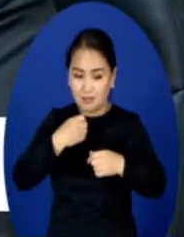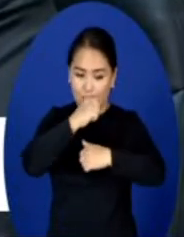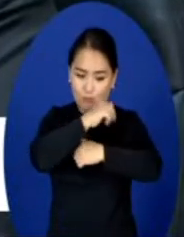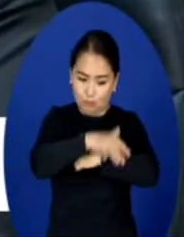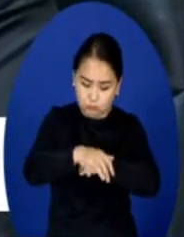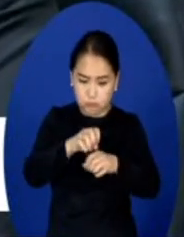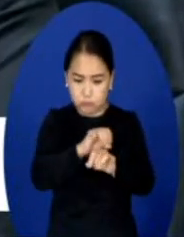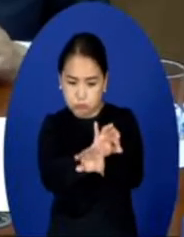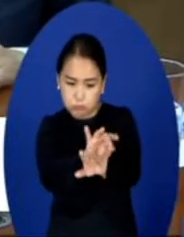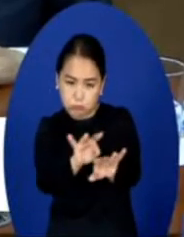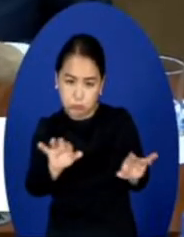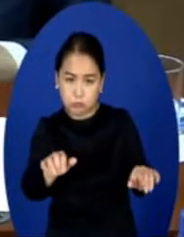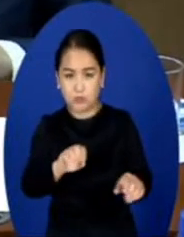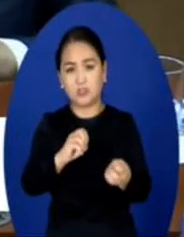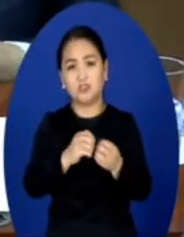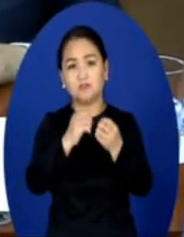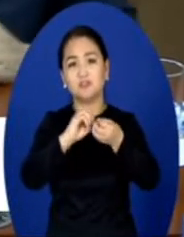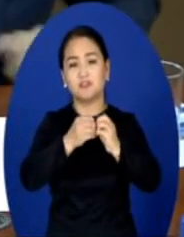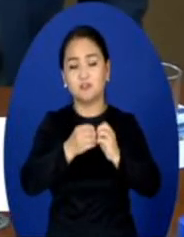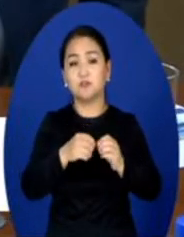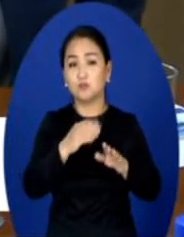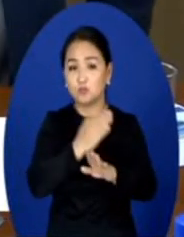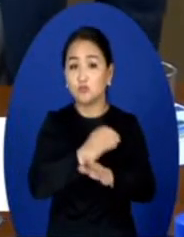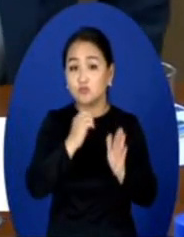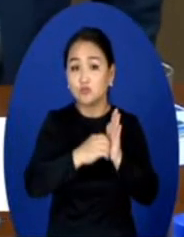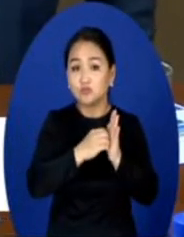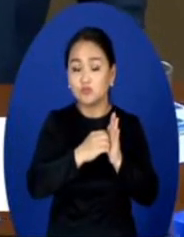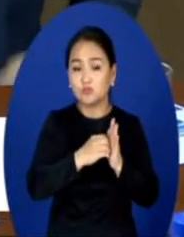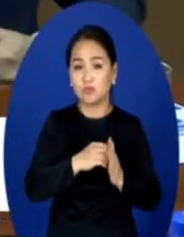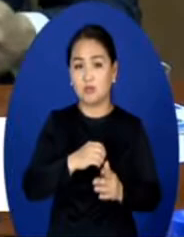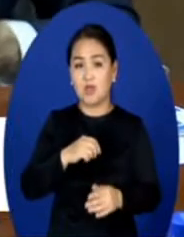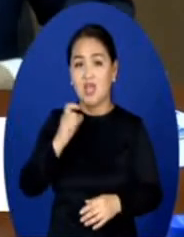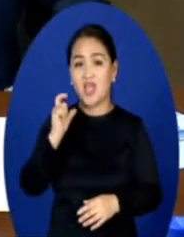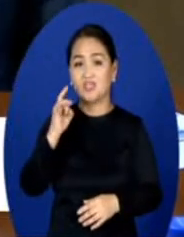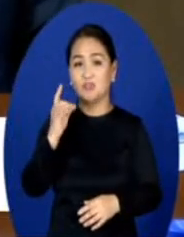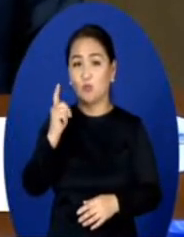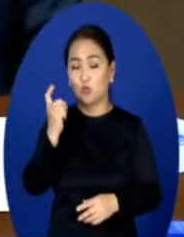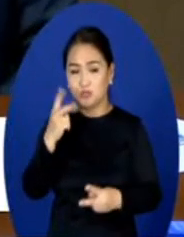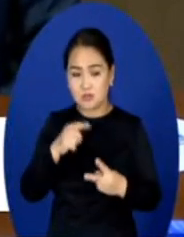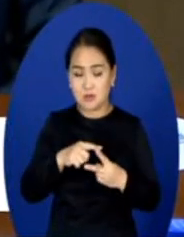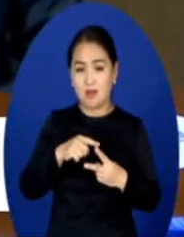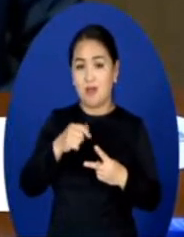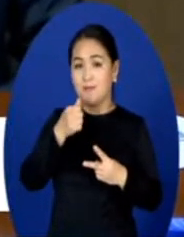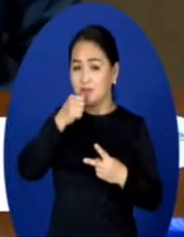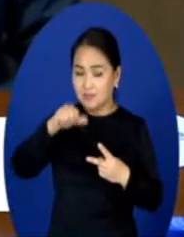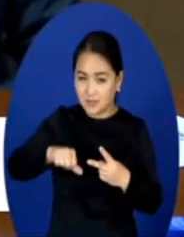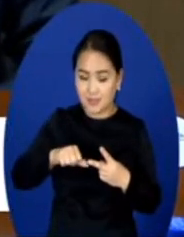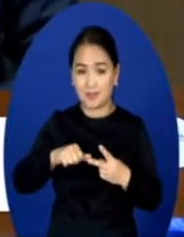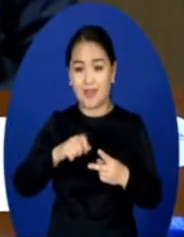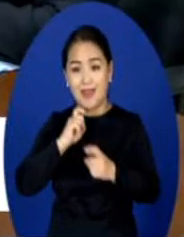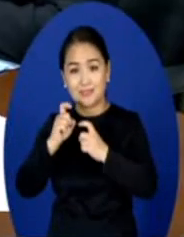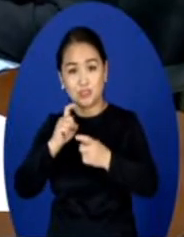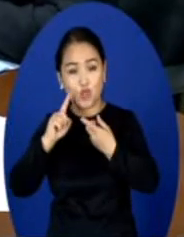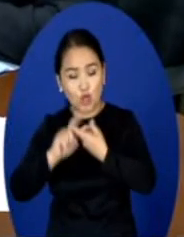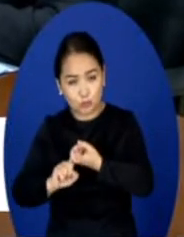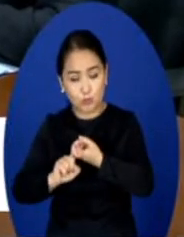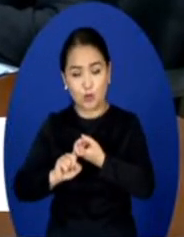үтсүүдийн бүгдийг нь хийж дуусгах хэрэгтэй. Эрчим хүч, нефт, шатхан, хүнс, мэдээллийн технологи, харилцаа холбооны зэрэг